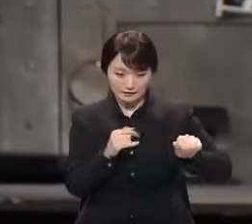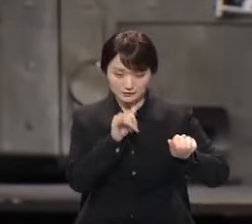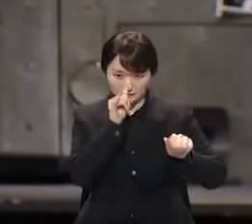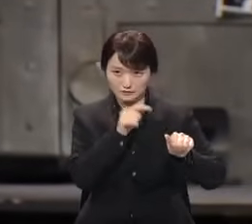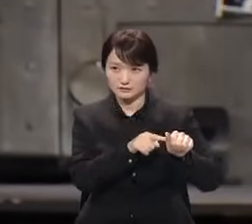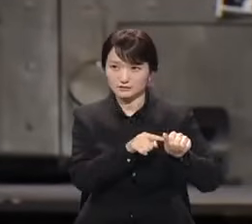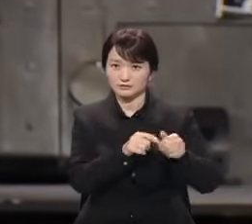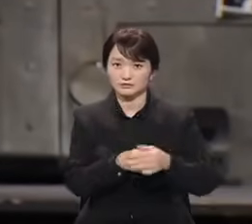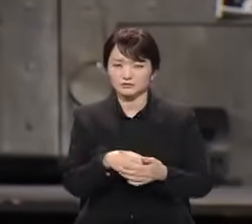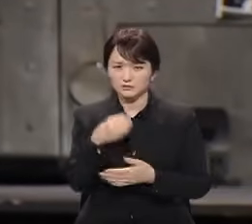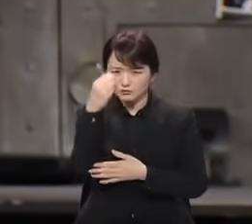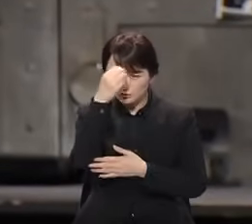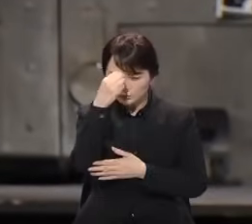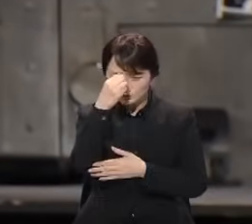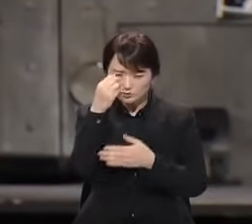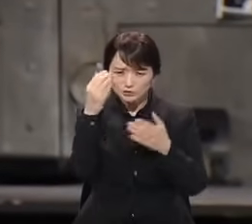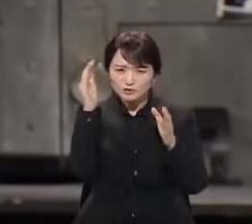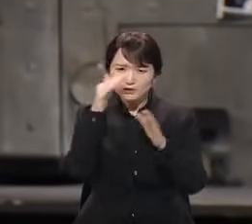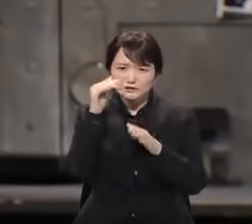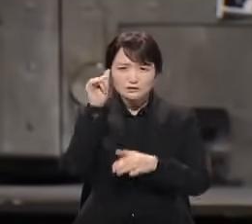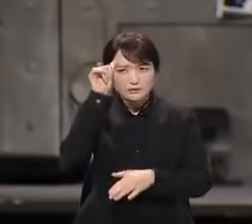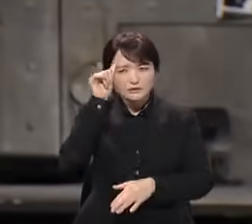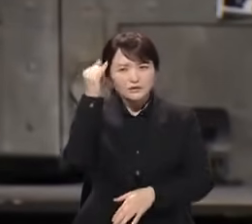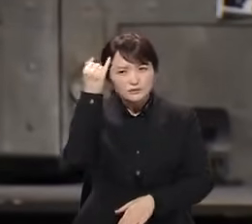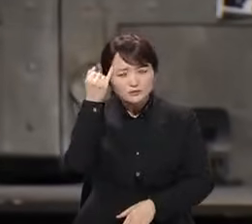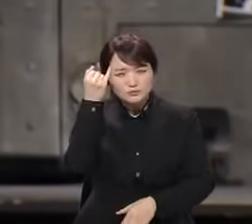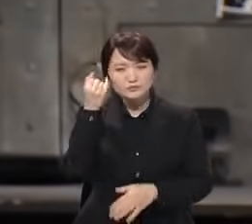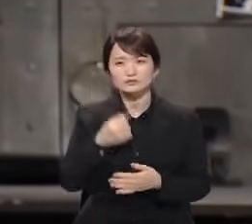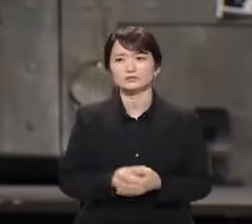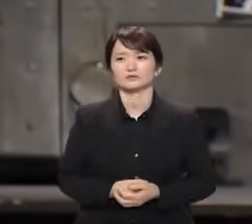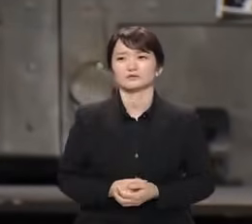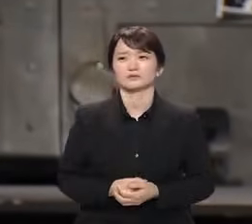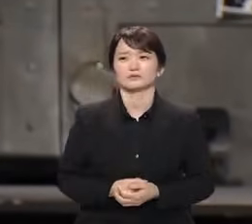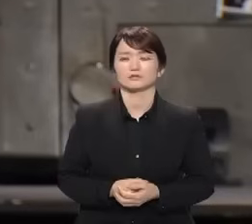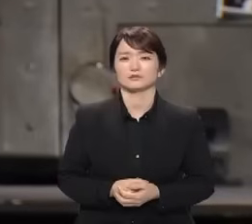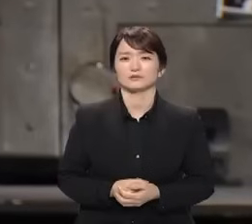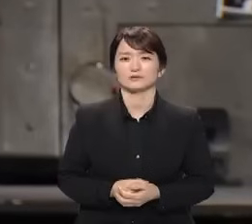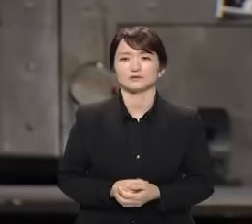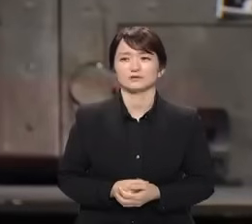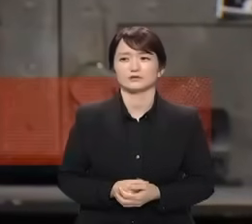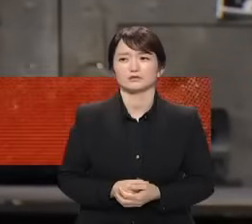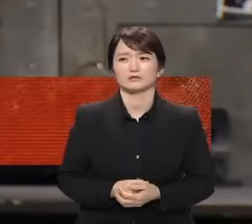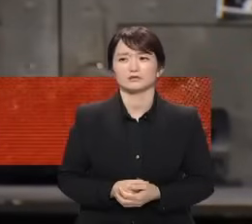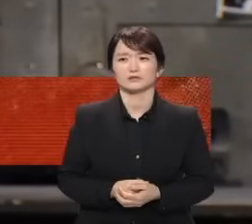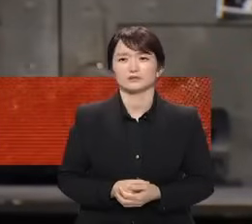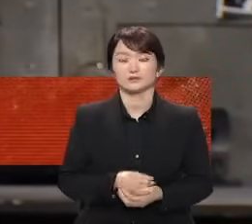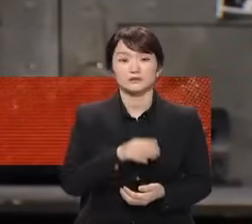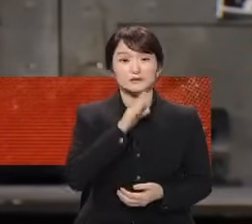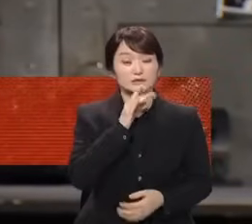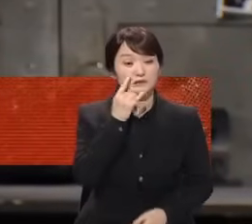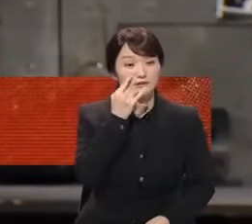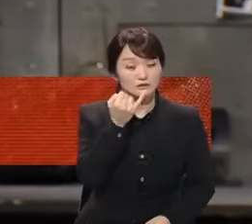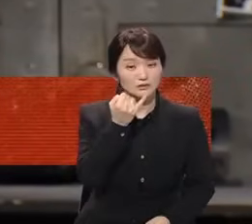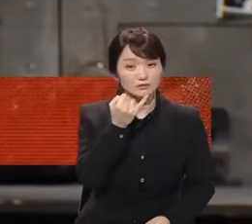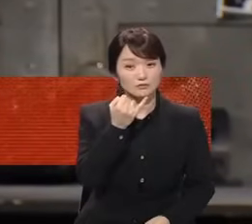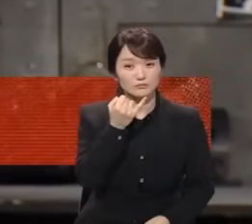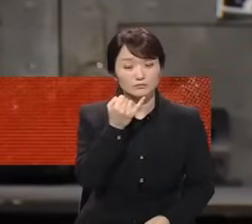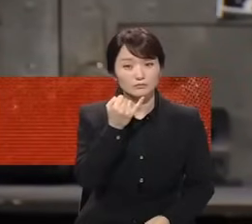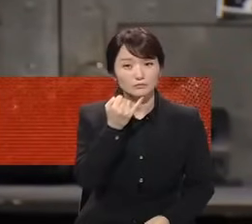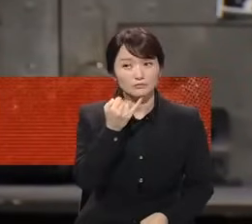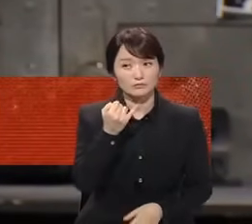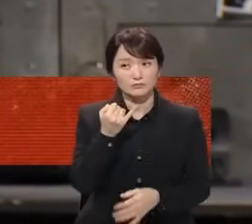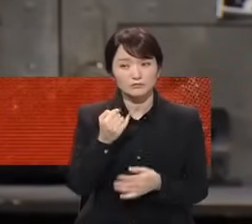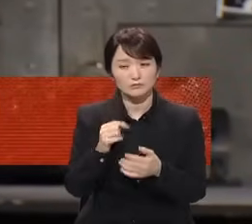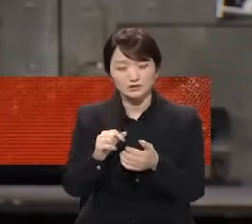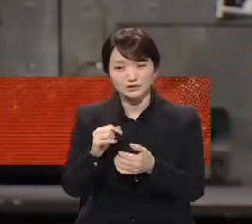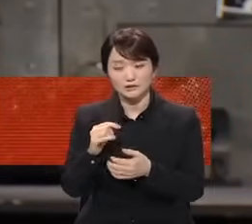아들이 고등학생 사춘기 무렵이었고 또 뭐 본인의 이제 진짜 친어머니가 일찍 돌아가시고 하는 바람에 사춘기가 좀 길었대요. 그 시기를